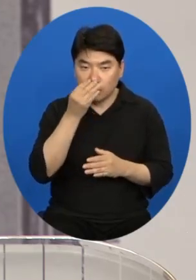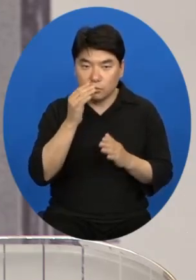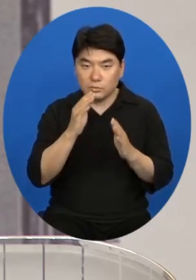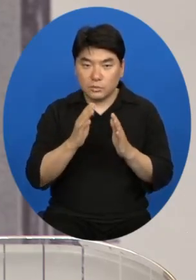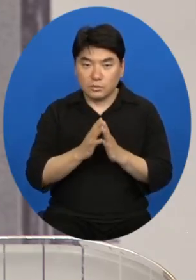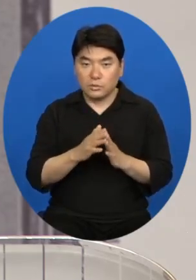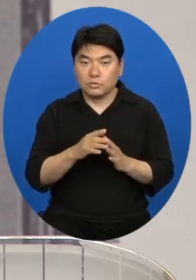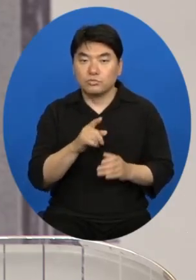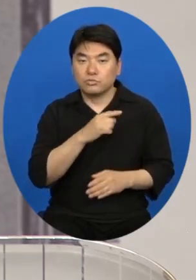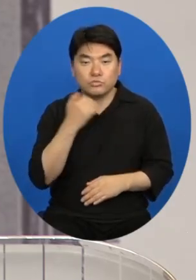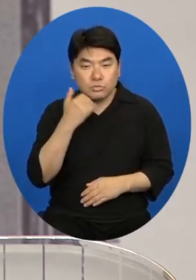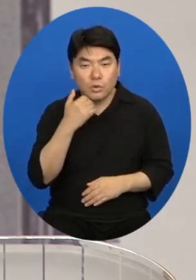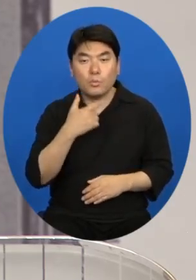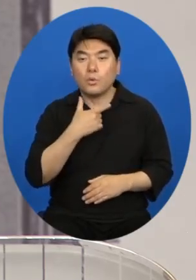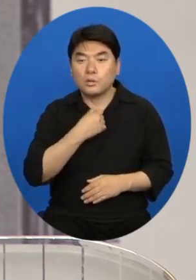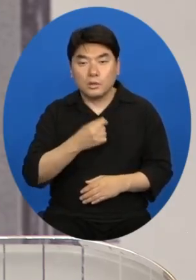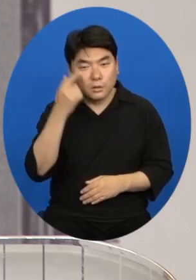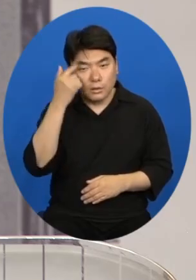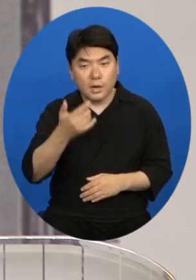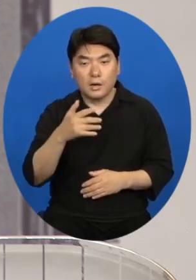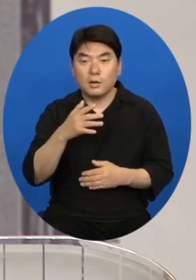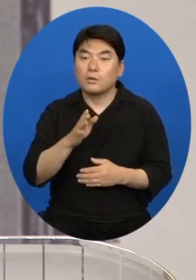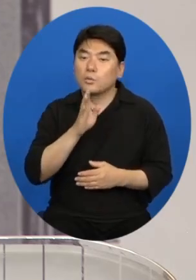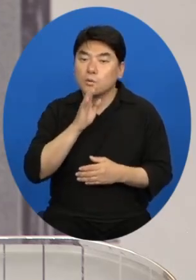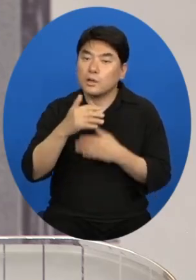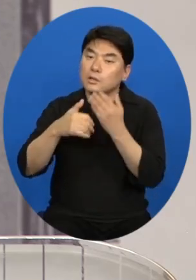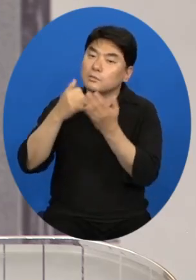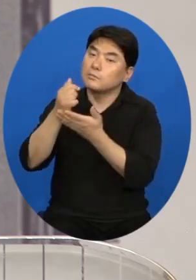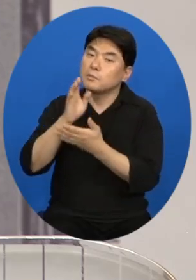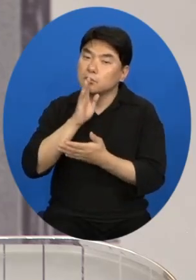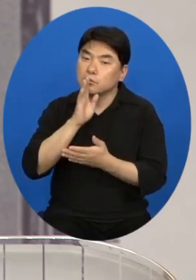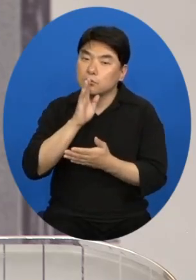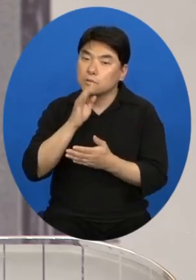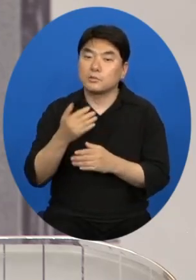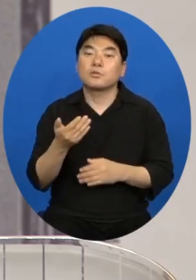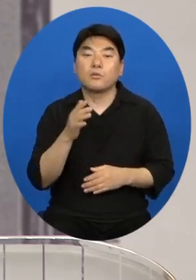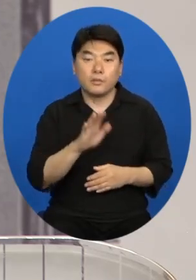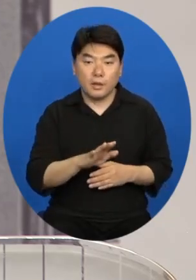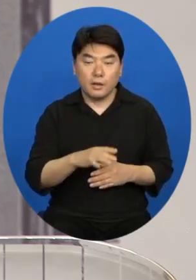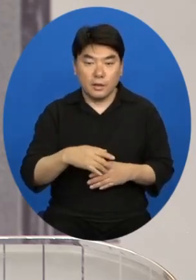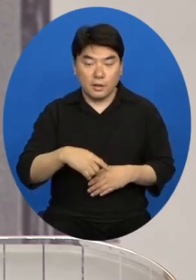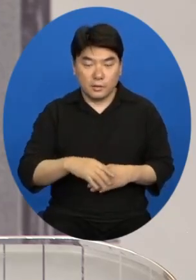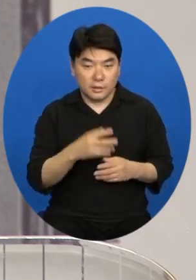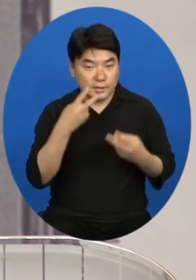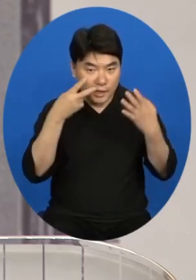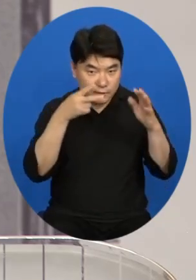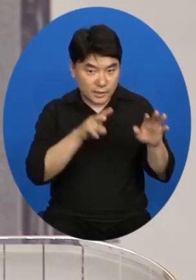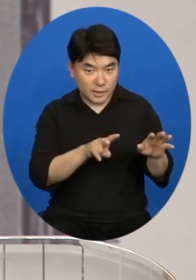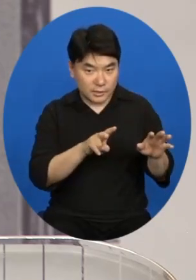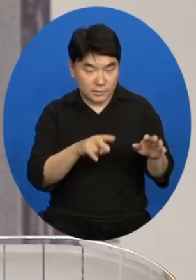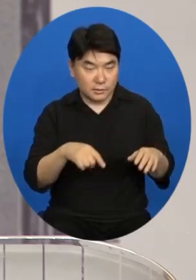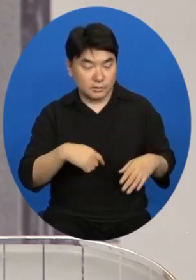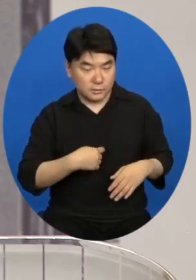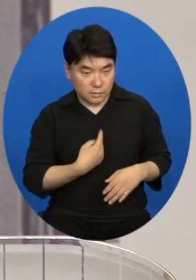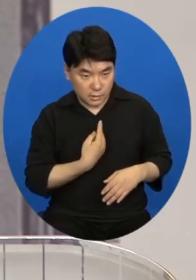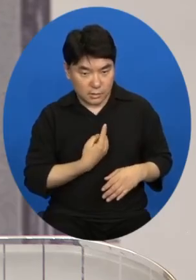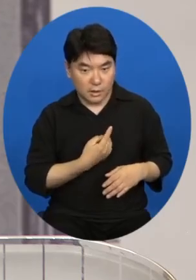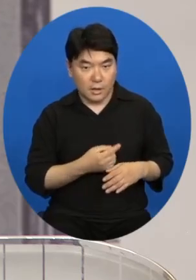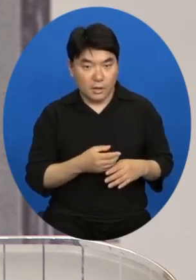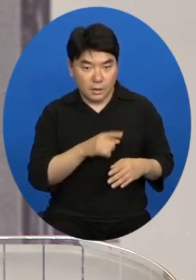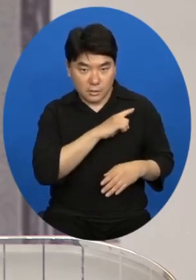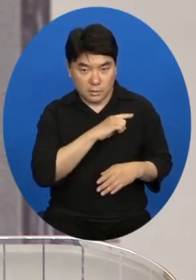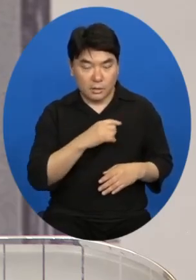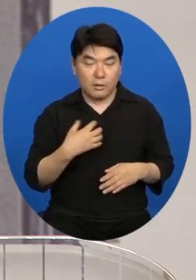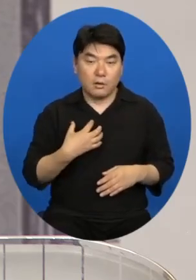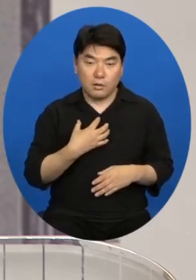누가 가장 원하겠습니까? 하나님이시죠. 그런데 다니엘은 마치 자기가 가장 그 염려하는 것처럼 너무나 그